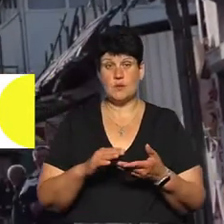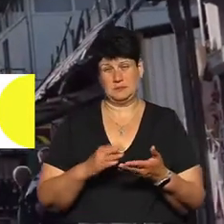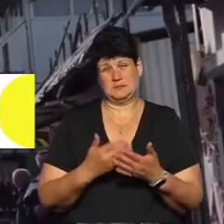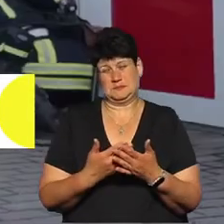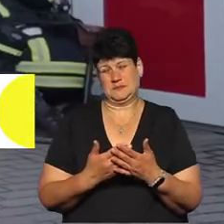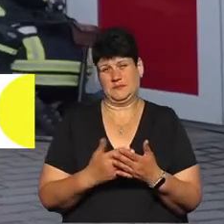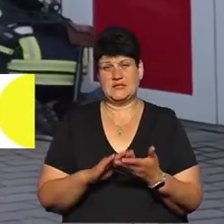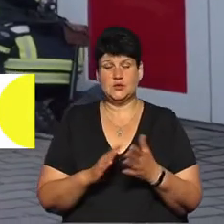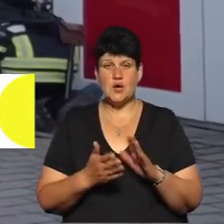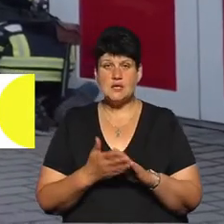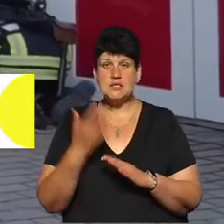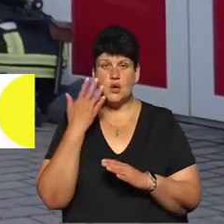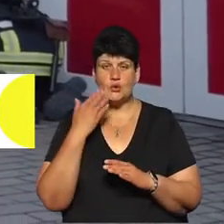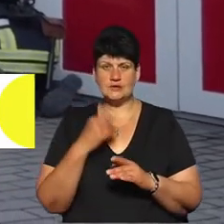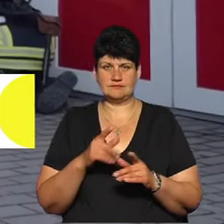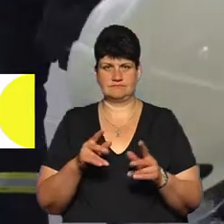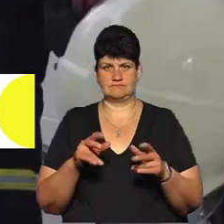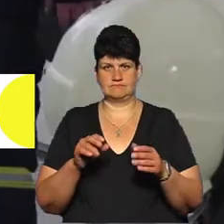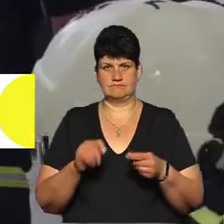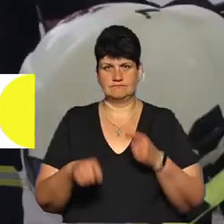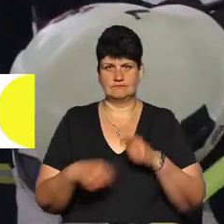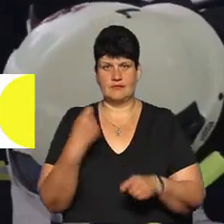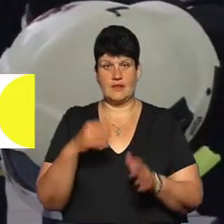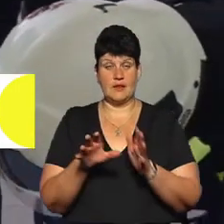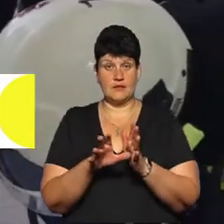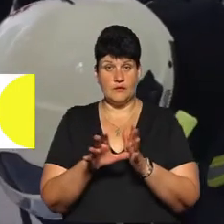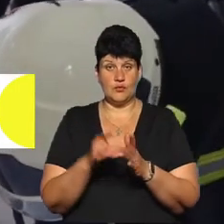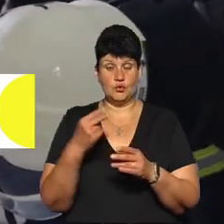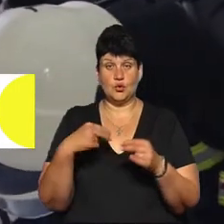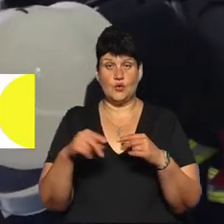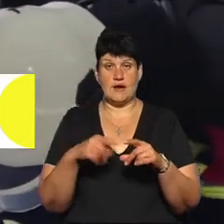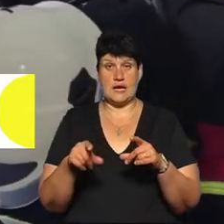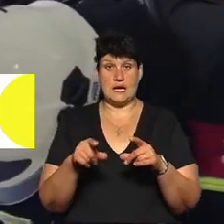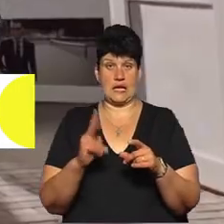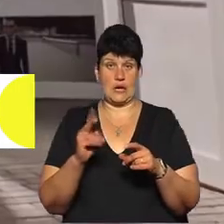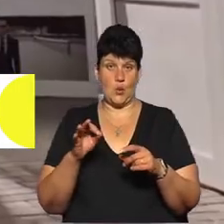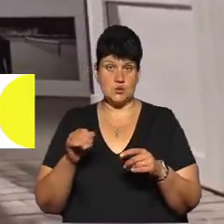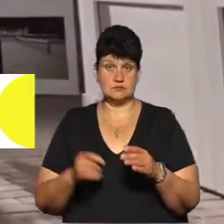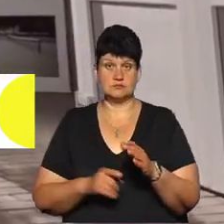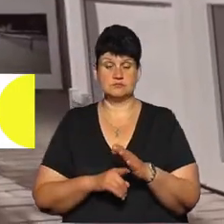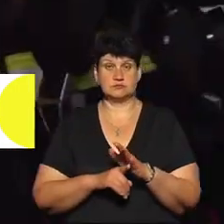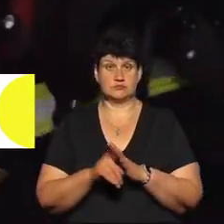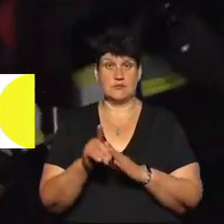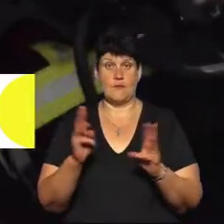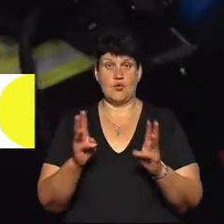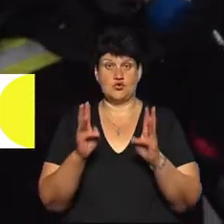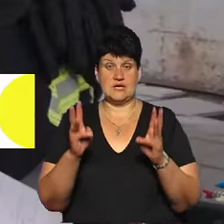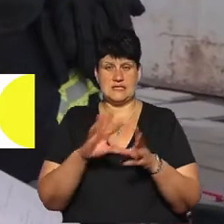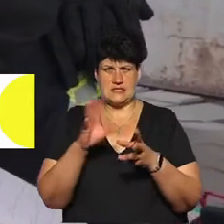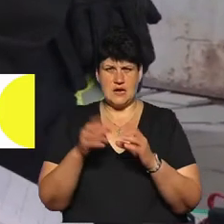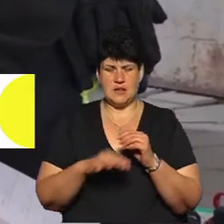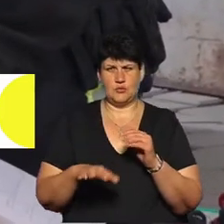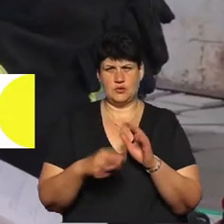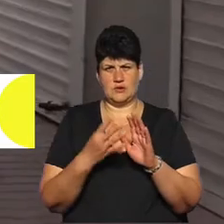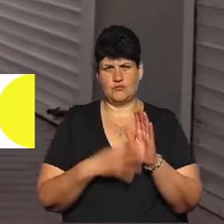внаслідок короткого замикання електромережі в одному із торгівельних кіосків виникла пожежа. Загальна її площа – приблизно 94 квадратних